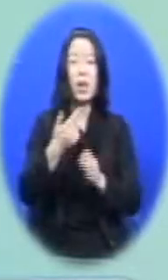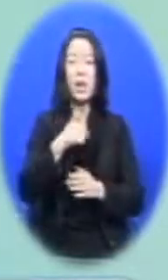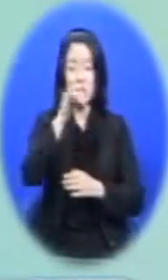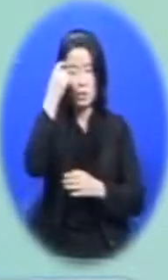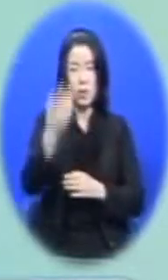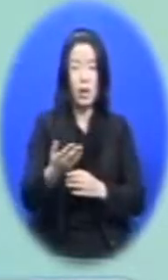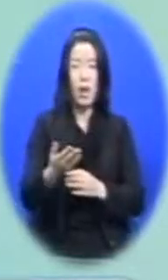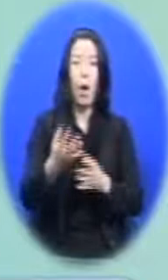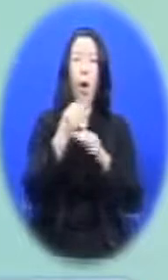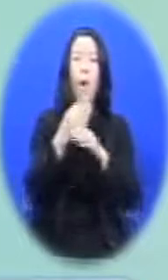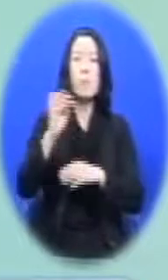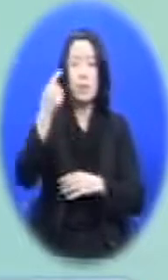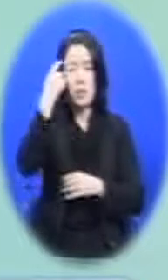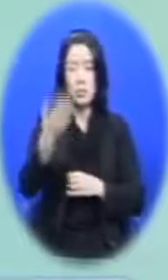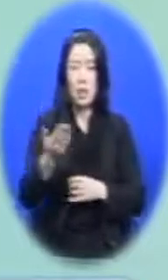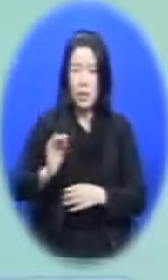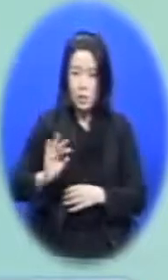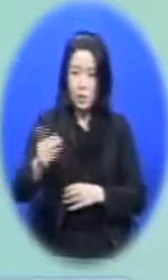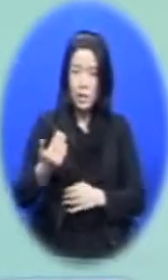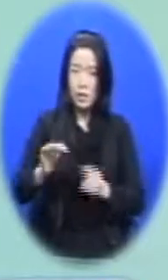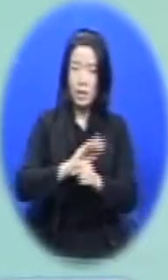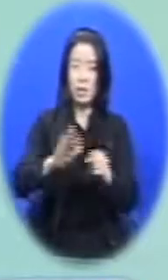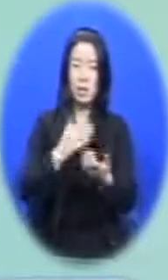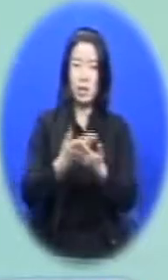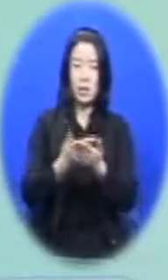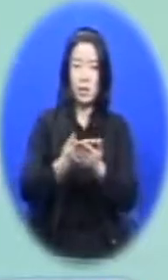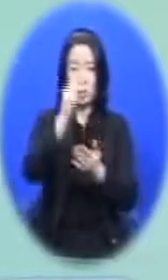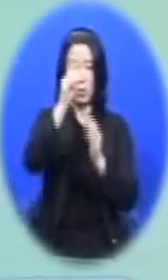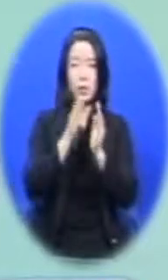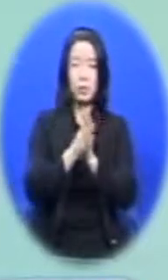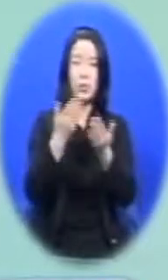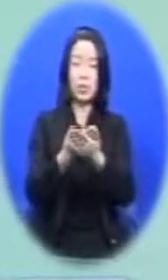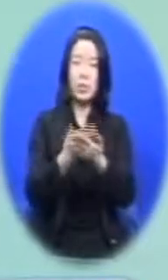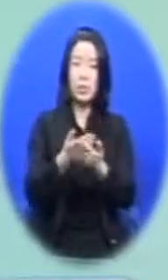얼마나 되셨습니까? 최근에 사랑을 달라고 기도한 적이 얼마나 되십니까?